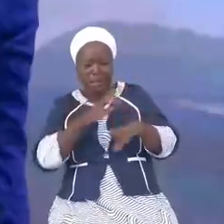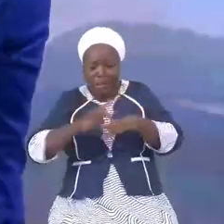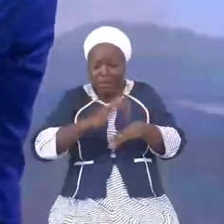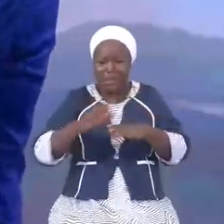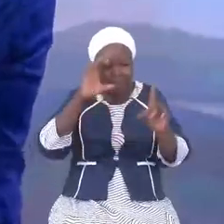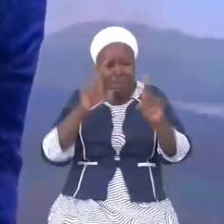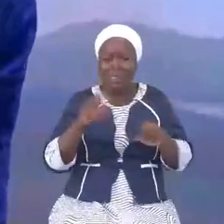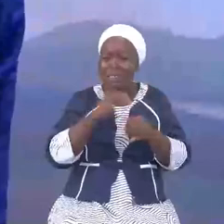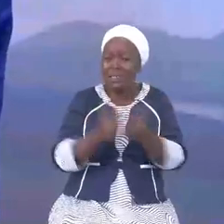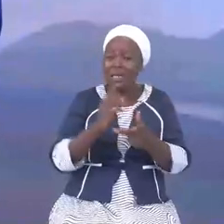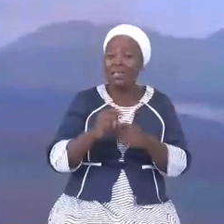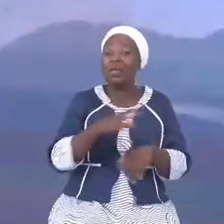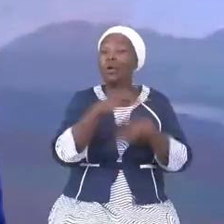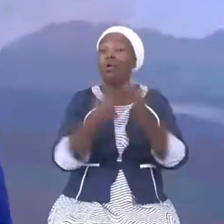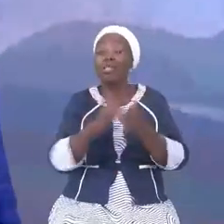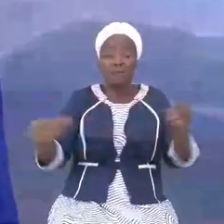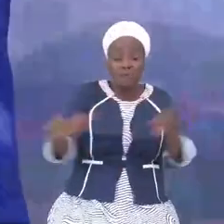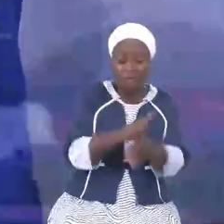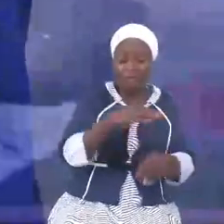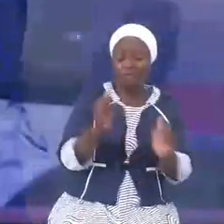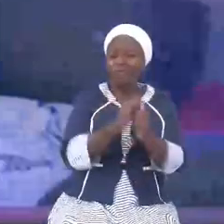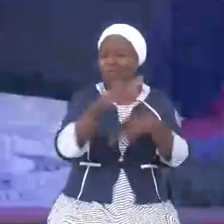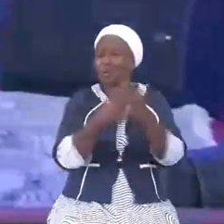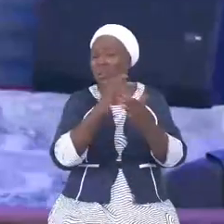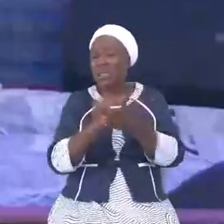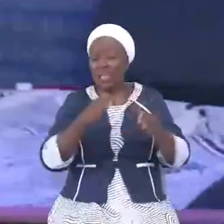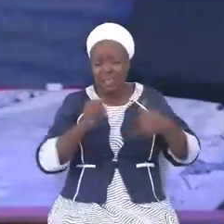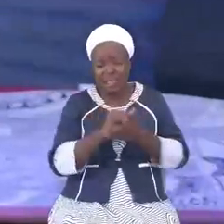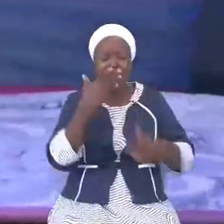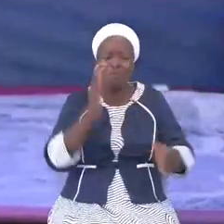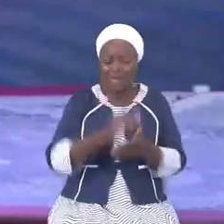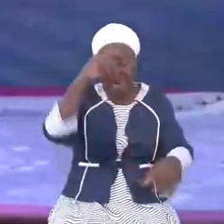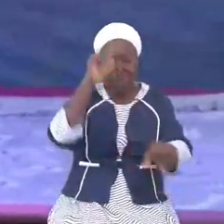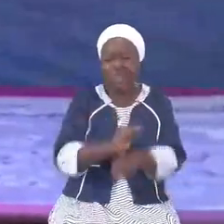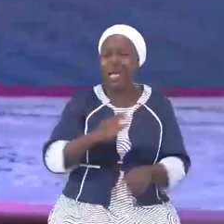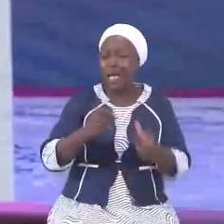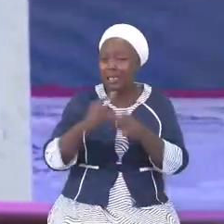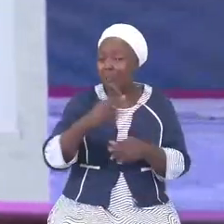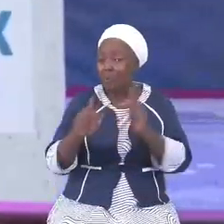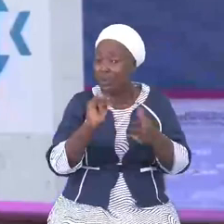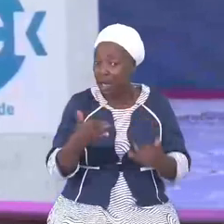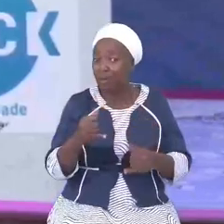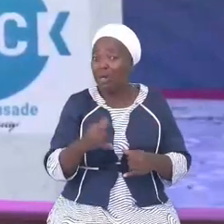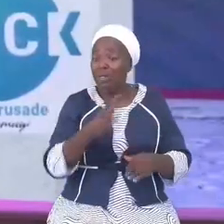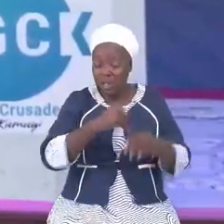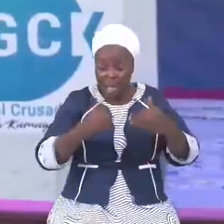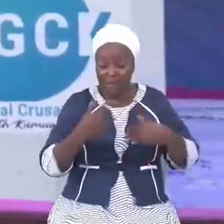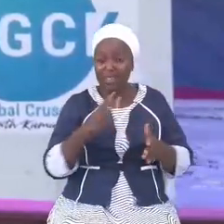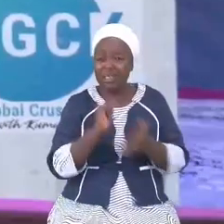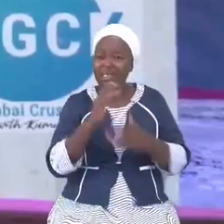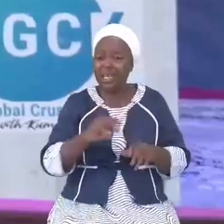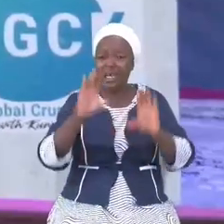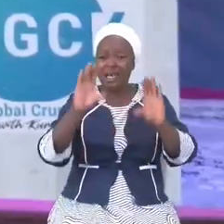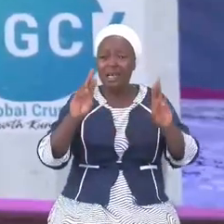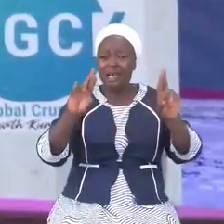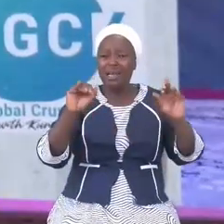Ils sont obsédés par cela. Pour d'autres personnes, elles sont obsédées par des choses qui sont criminelles. Elles sont